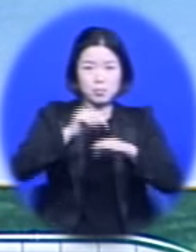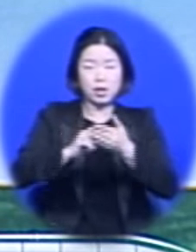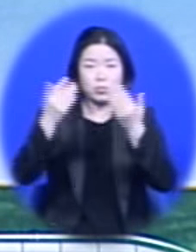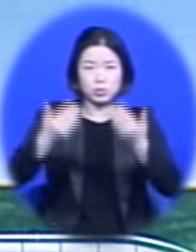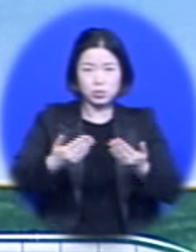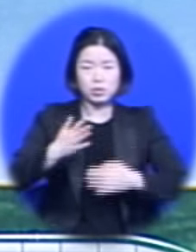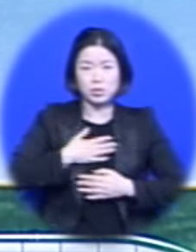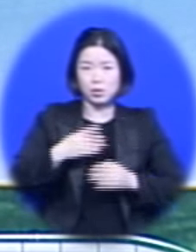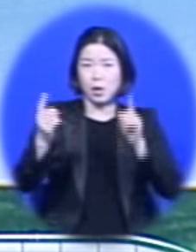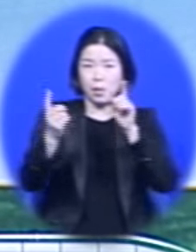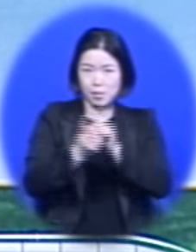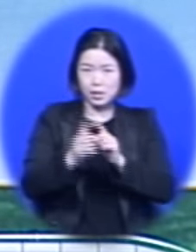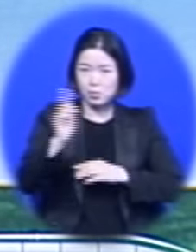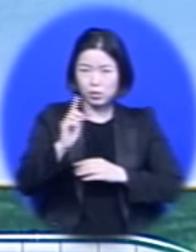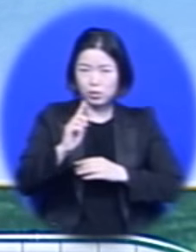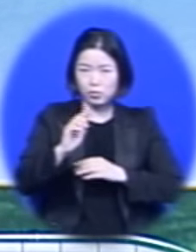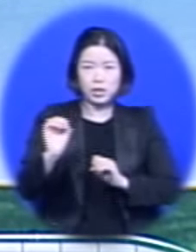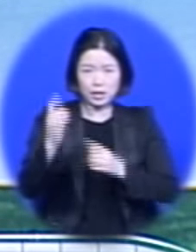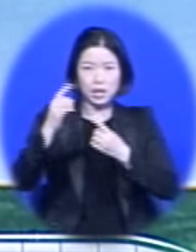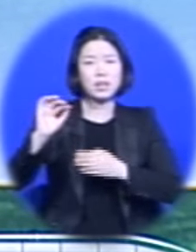저를 만나는 어떤 계기가 되었습니다.